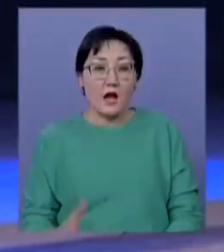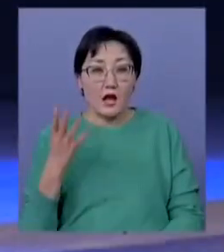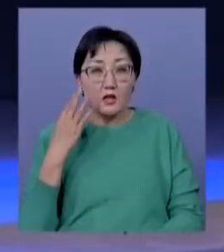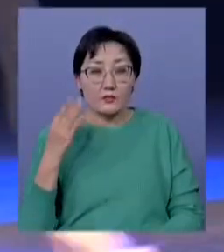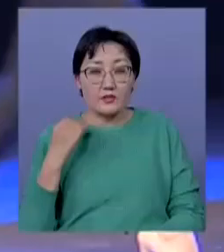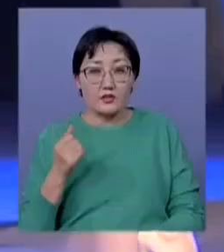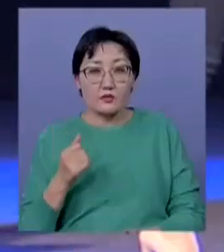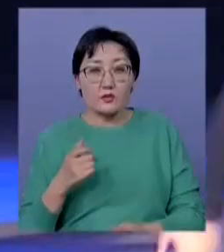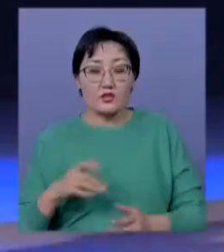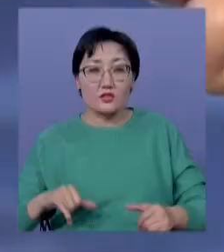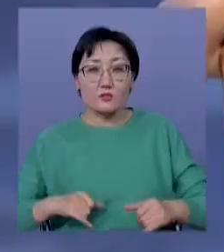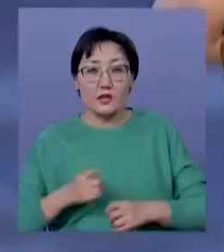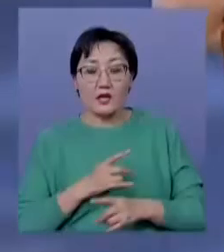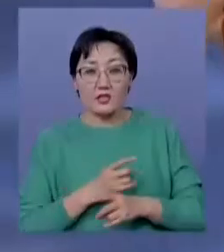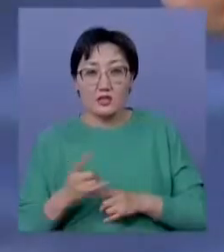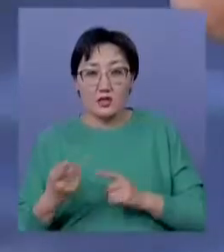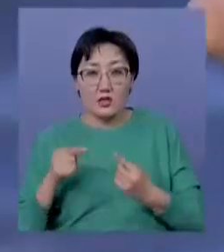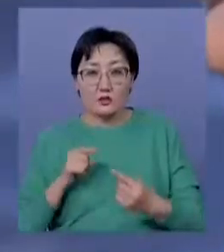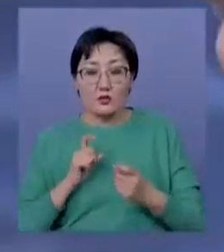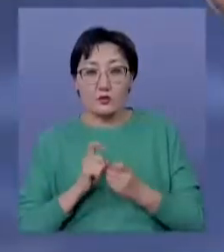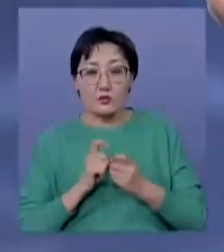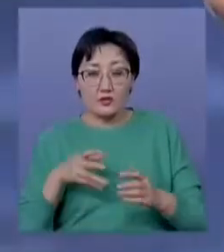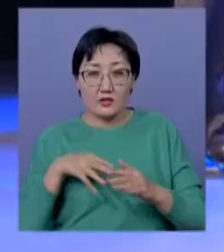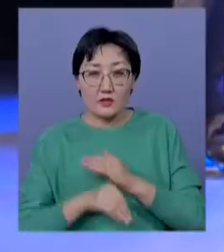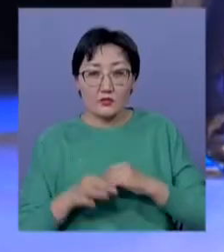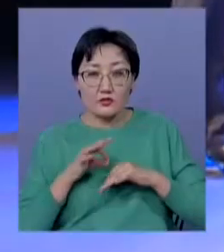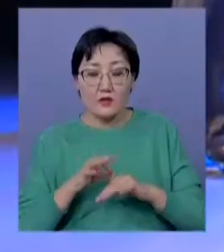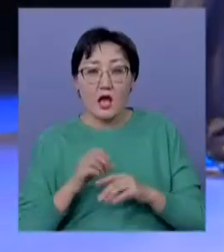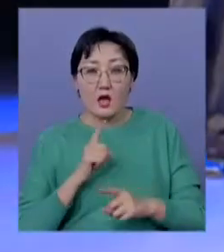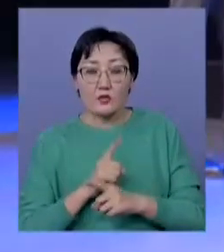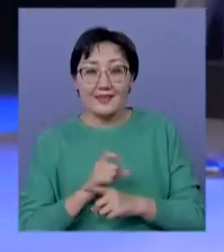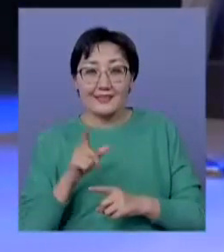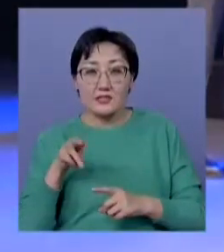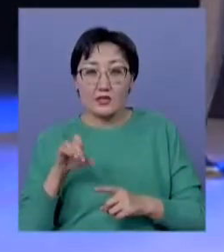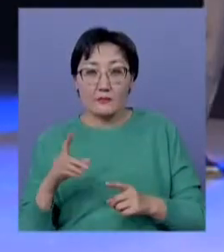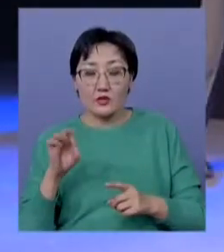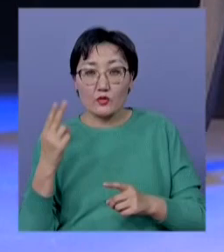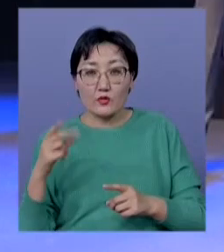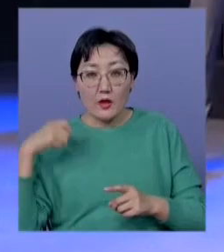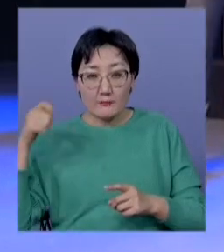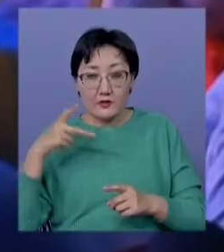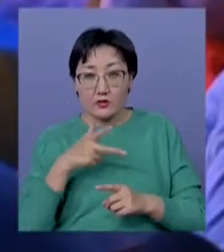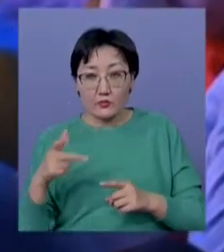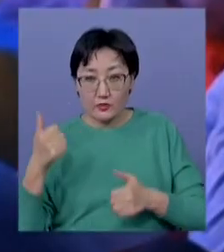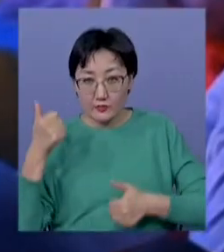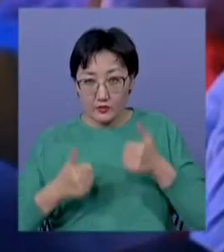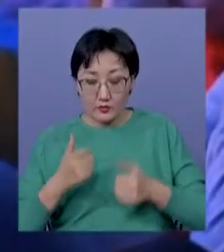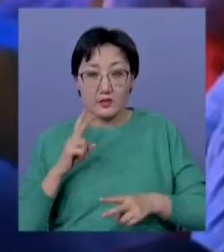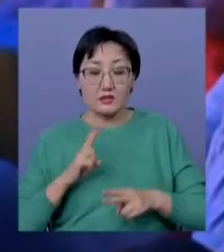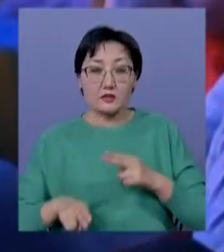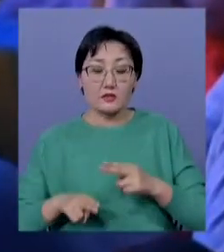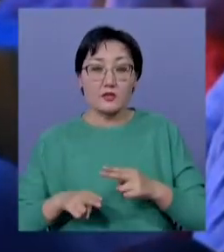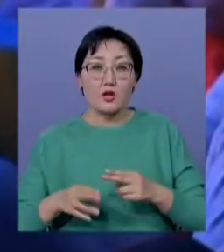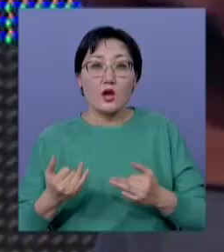Алматыда діни экстремизм мен терроризмге қарсы күрес аясында ұйымдастырылған «Стоп экстремизм» әлеуметтік бейнероликтер байқауы өз мәресіне